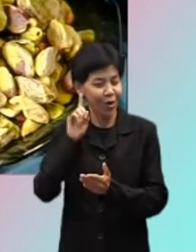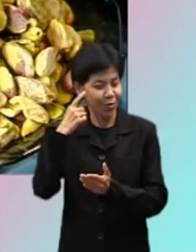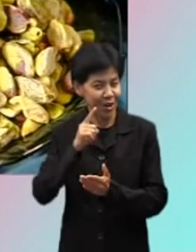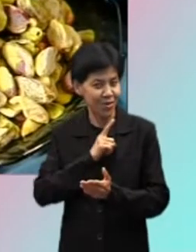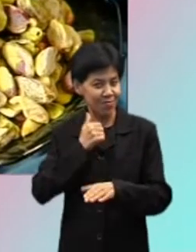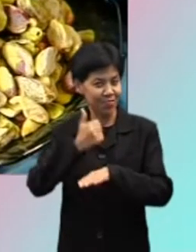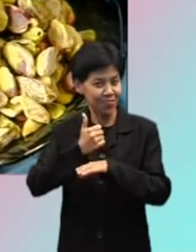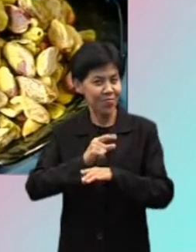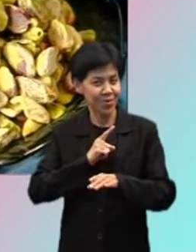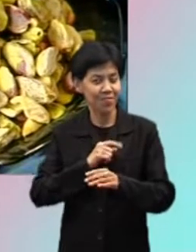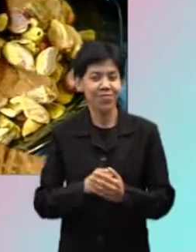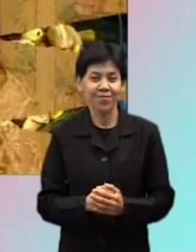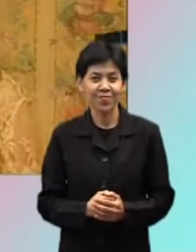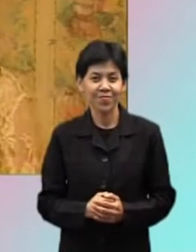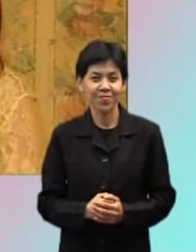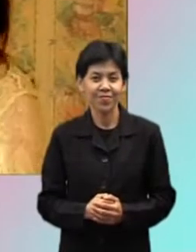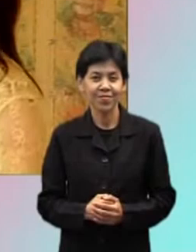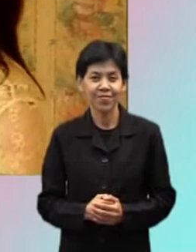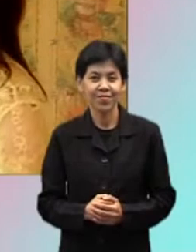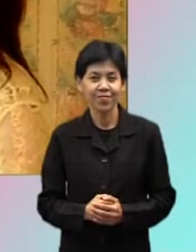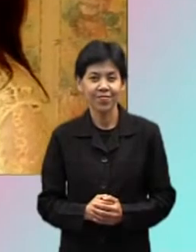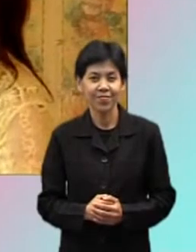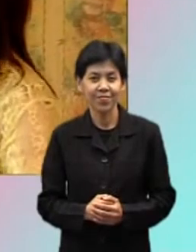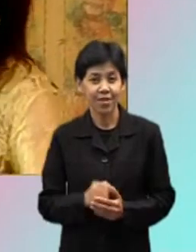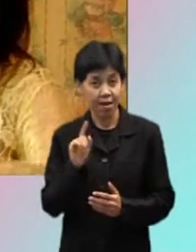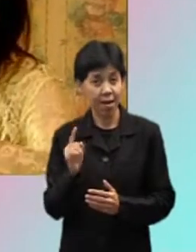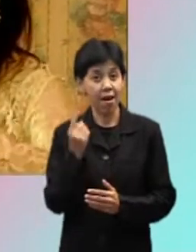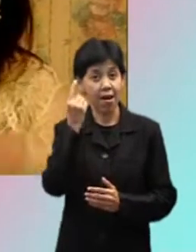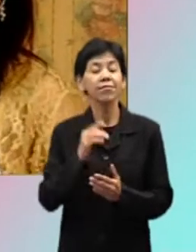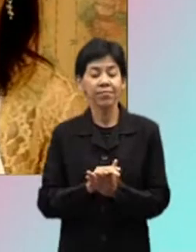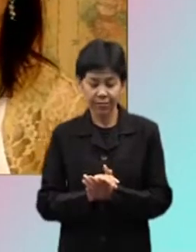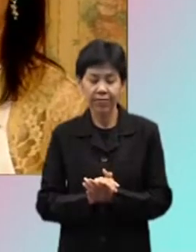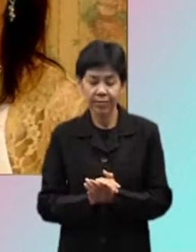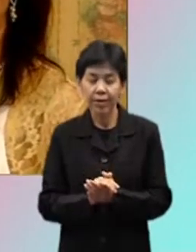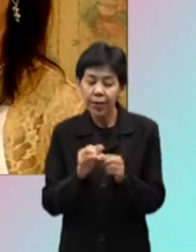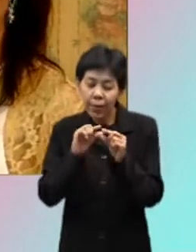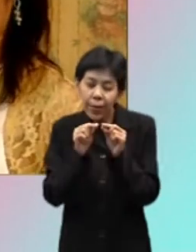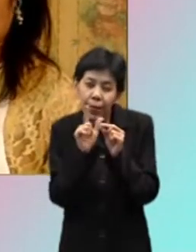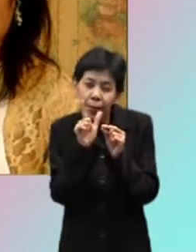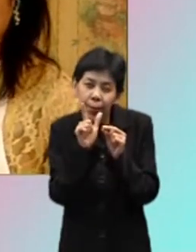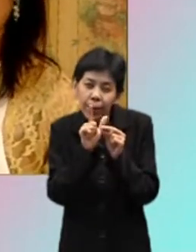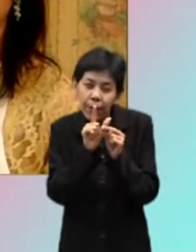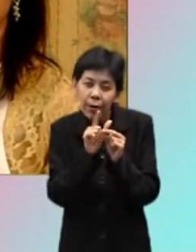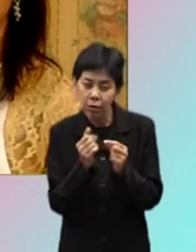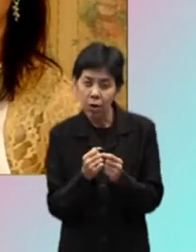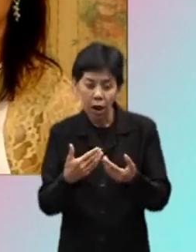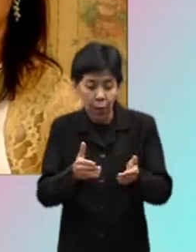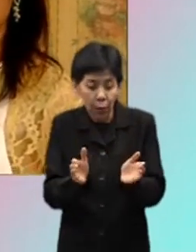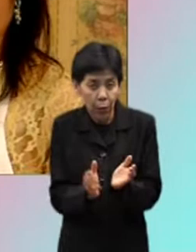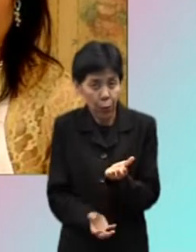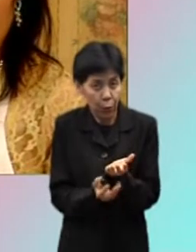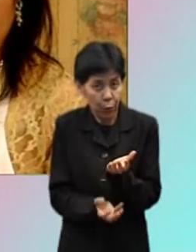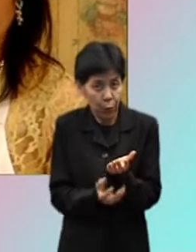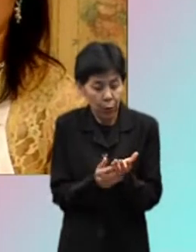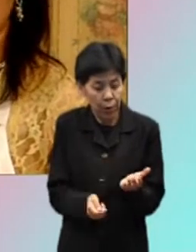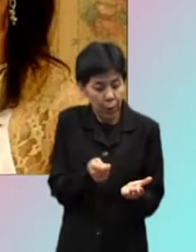ลเขาล่ะครับ ครั้งแรกเลยนะคะเรานำดอกสโนไปลวก กับน้ำร้อนนะคะเ